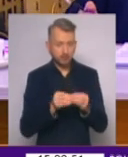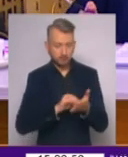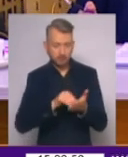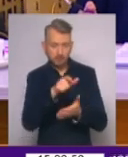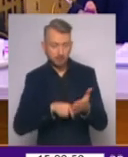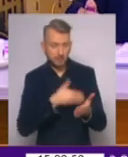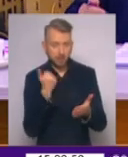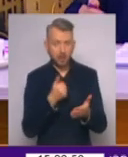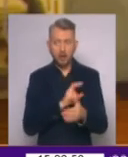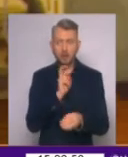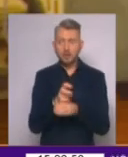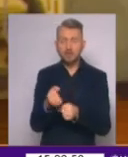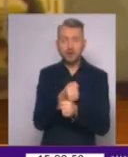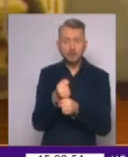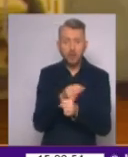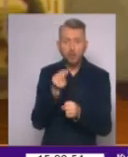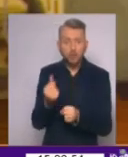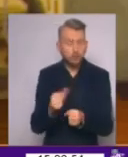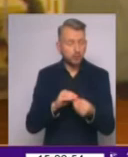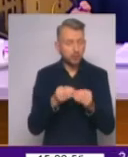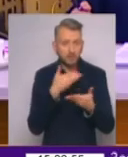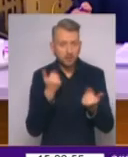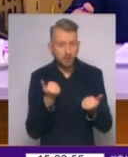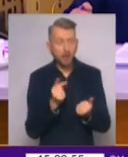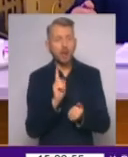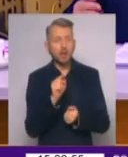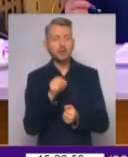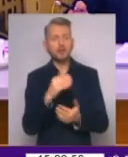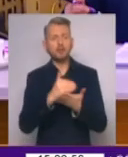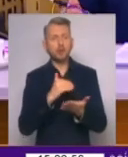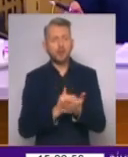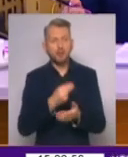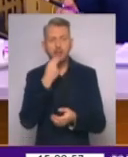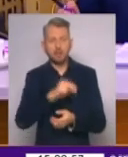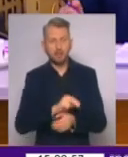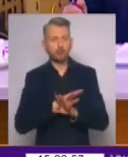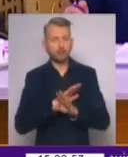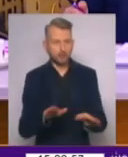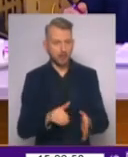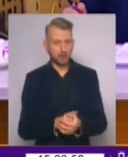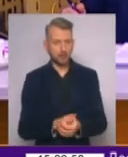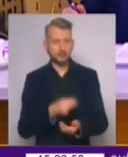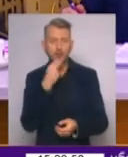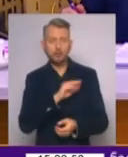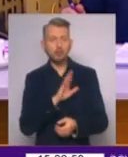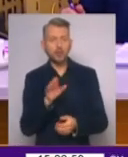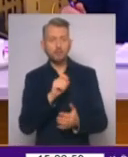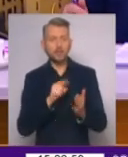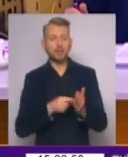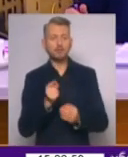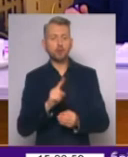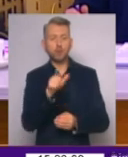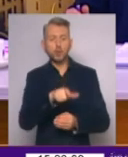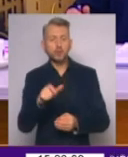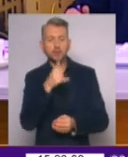в аптеку, і щоб це там є. Друге діло, що ця програма є недосконала. Недосконала в частині тим, що люди